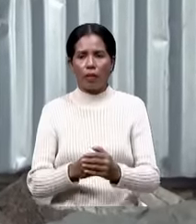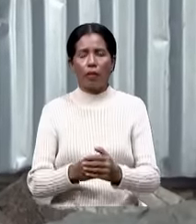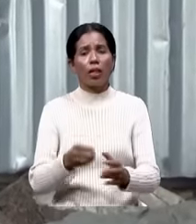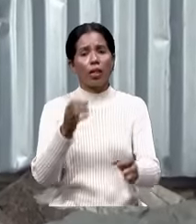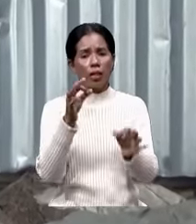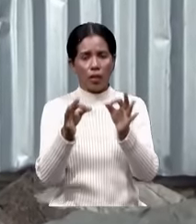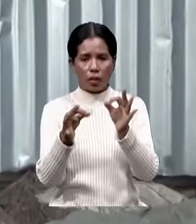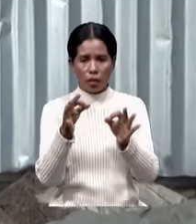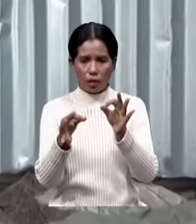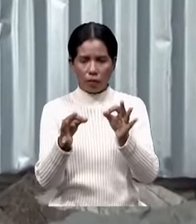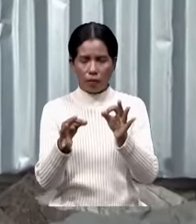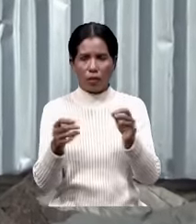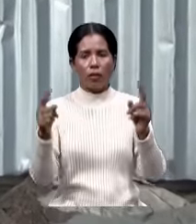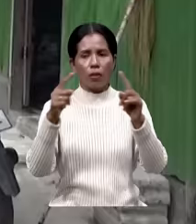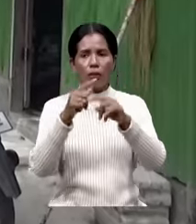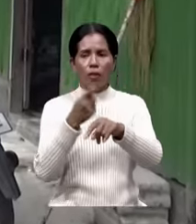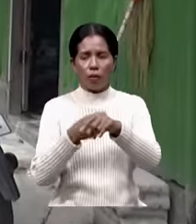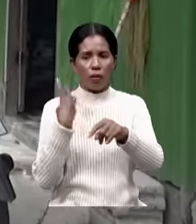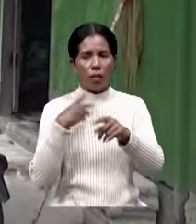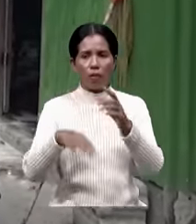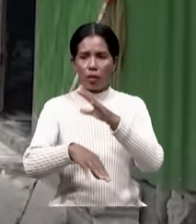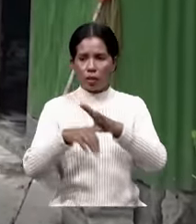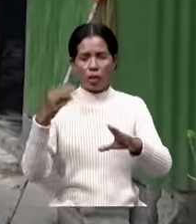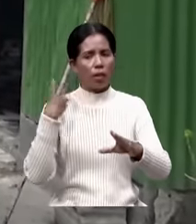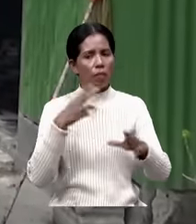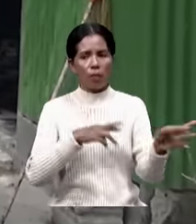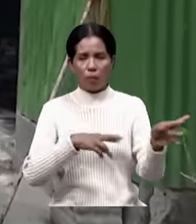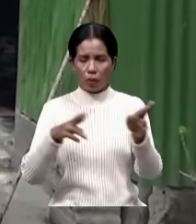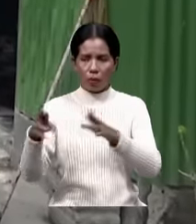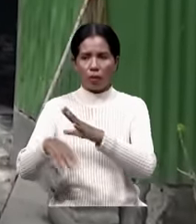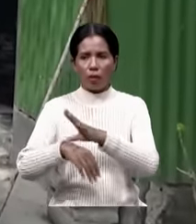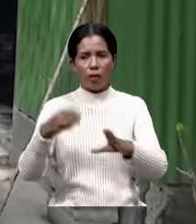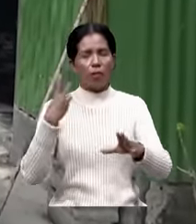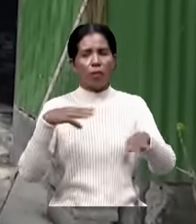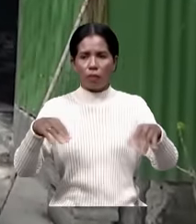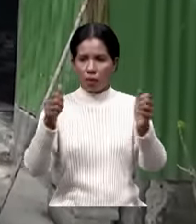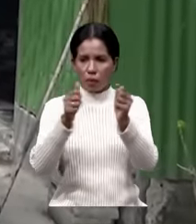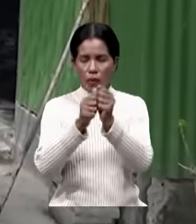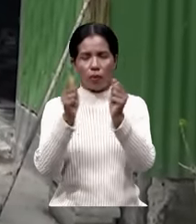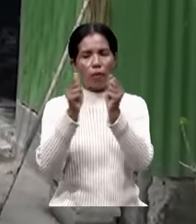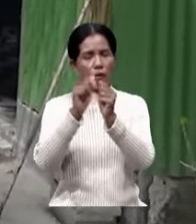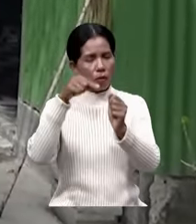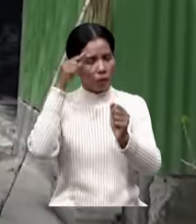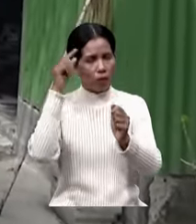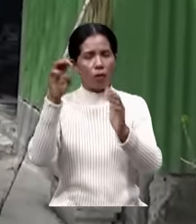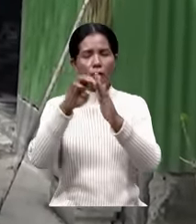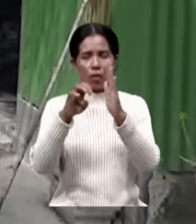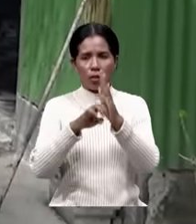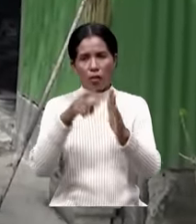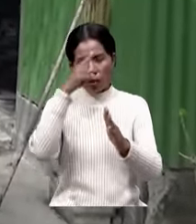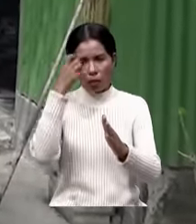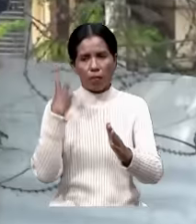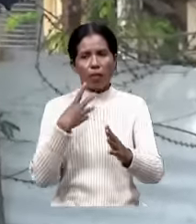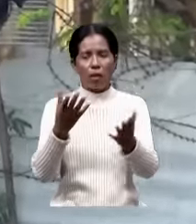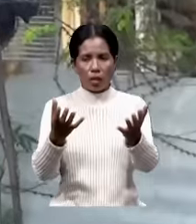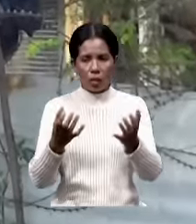kuandu to tempo haruka amin sa amin purontu saya. Amin kolabora o isu guverno. Kolabora o istado tamita karak ukuma